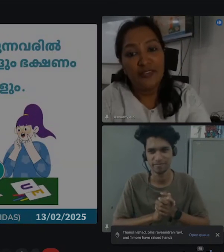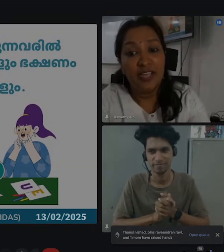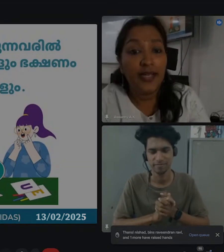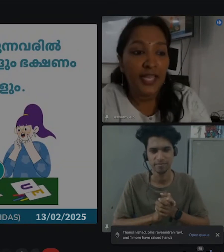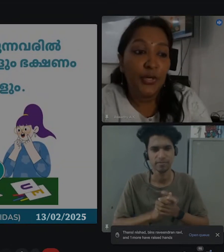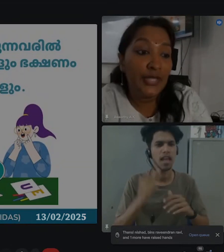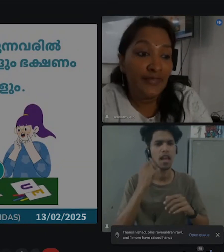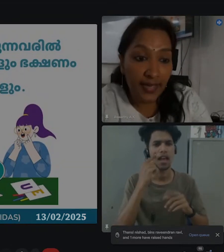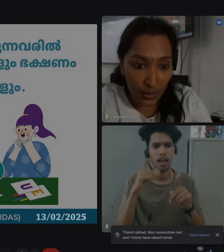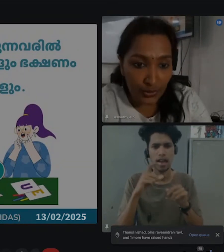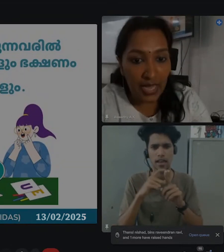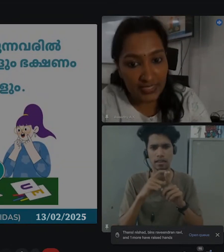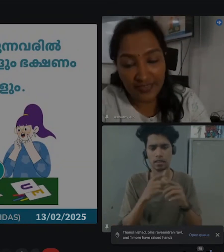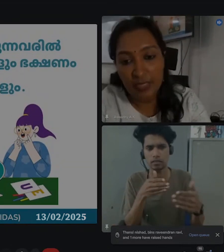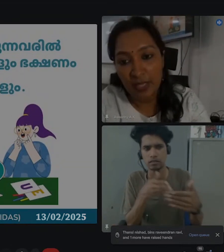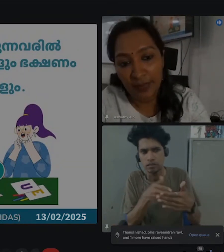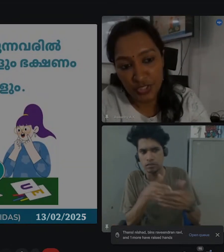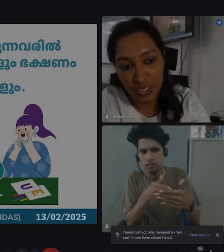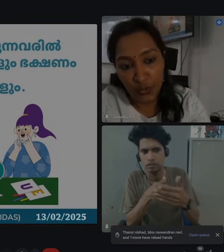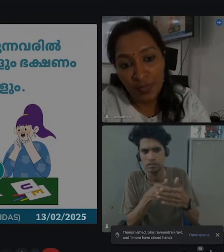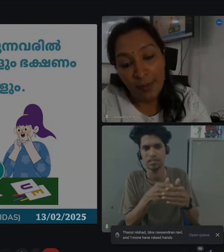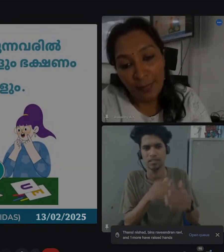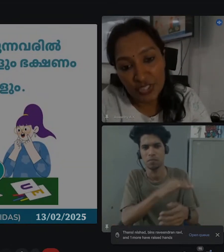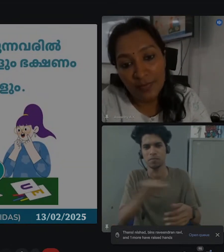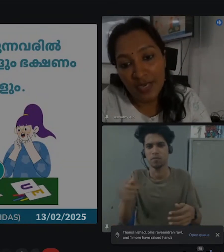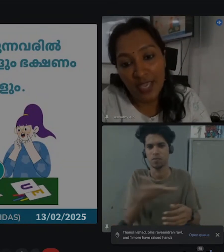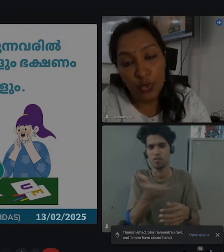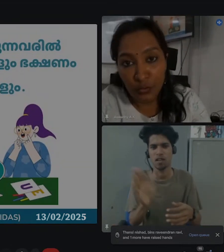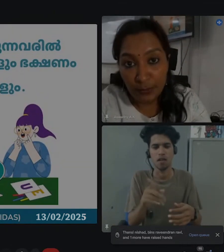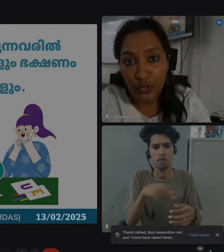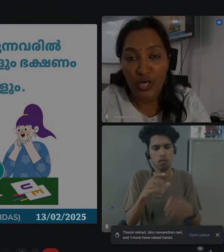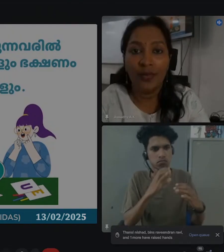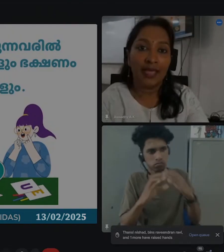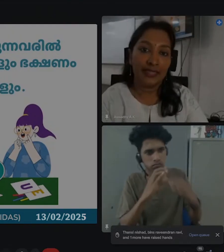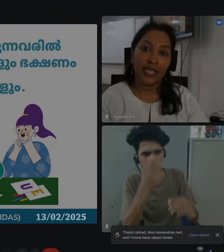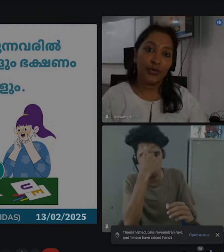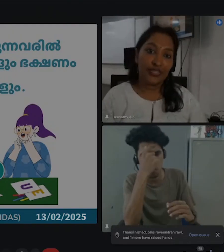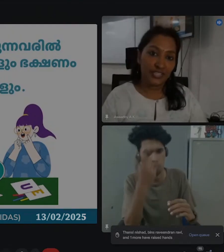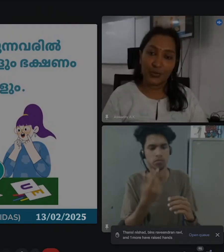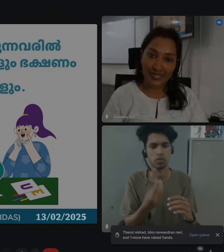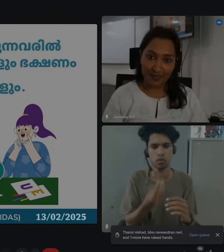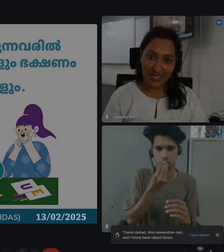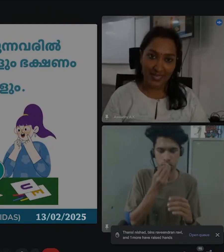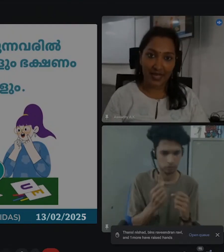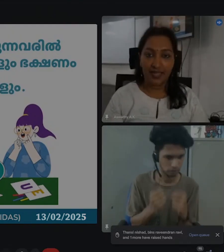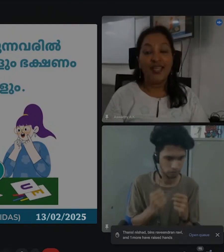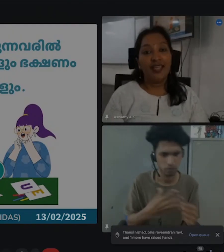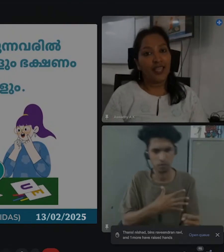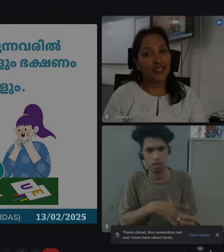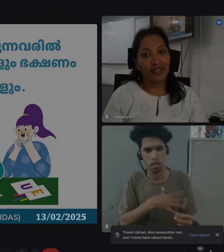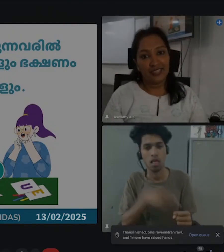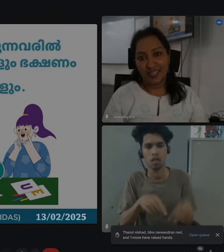ഭൗതിക വെല്ലുവിളികൾ നേരിടുന്നവരിൽ കാണുന്ന ആശയവിനിമയ പ്രശ്നങ്ങളും ഭക്ഷണം കഴിക്കാനുള്ള ബുദ്ധിമുട്ടുകളും എന്ന ഈ ഒരു വിഷയത്തെക്കുറിച്ച്